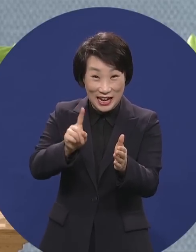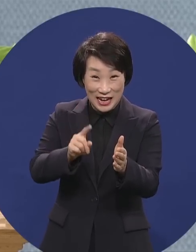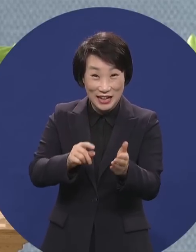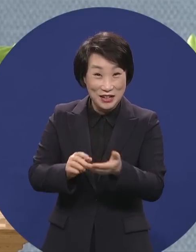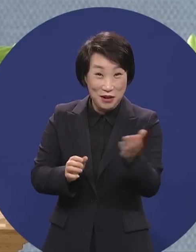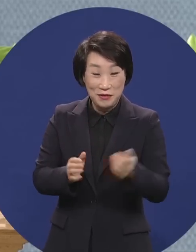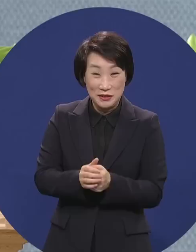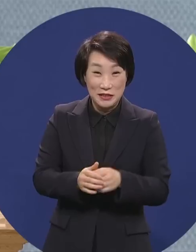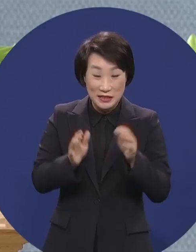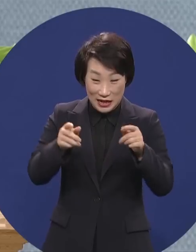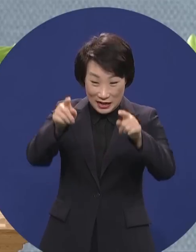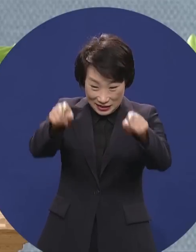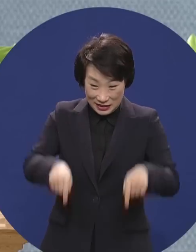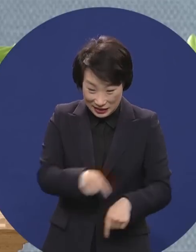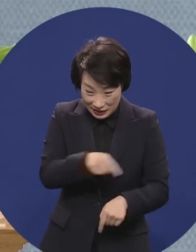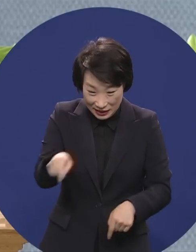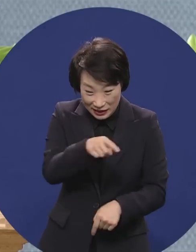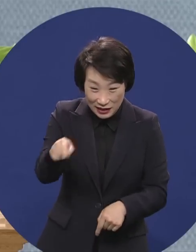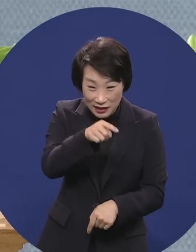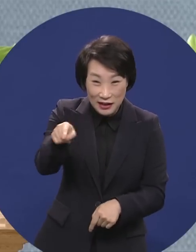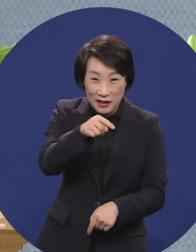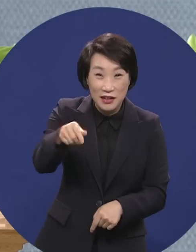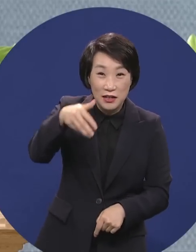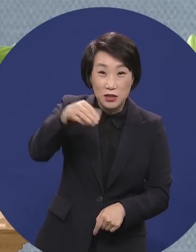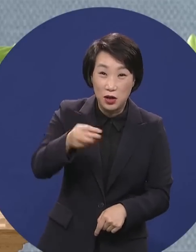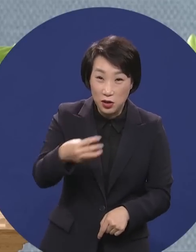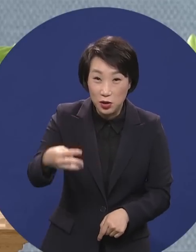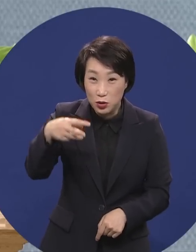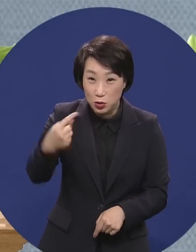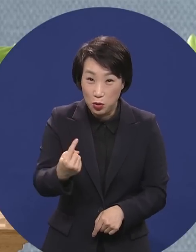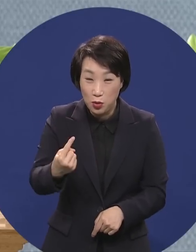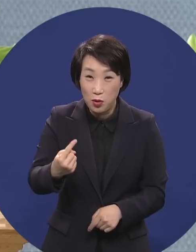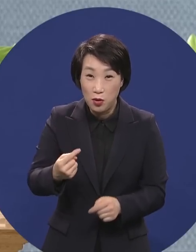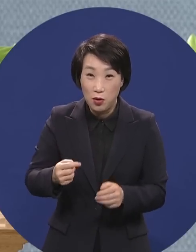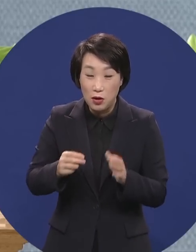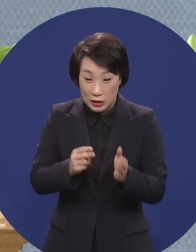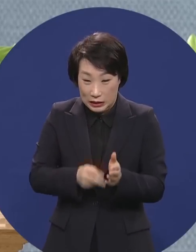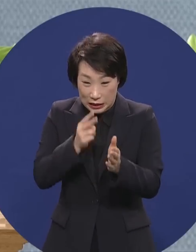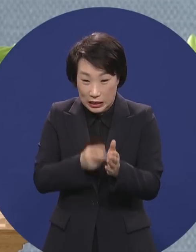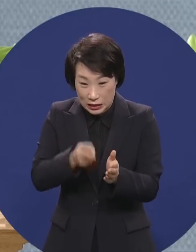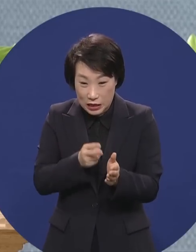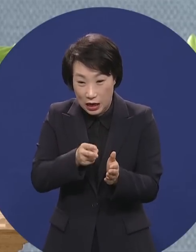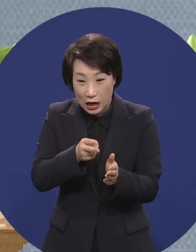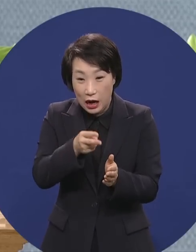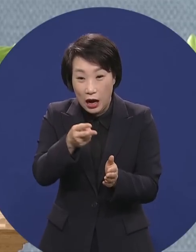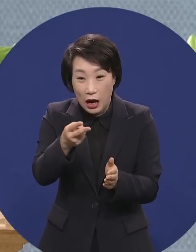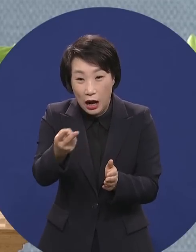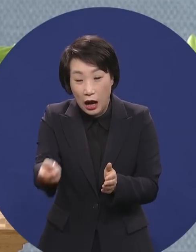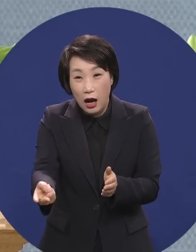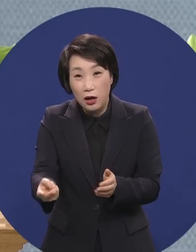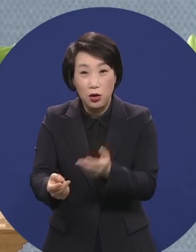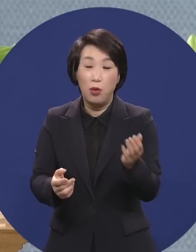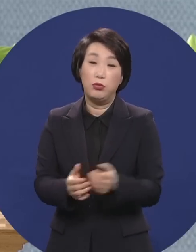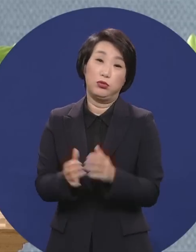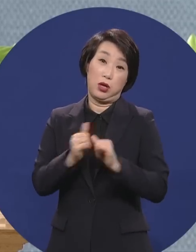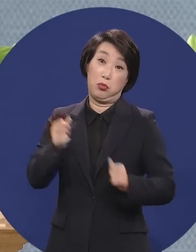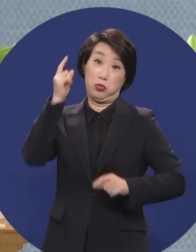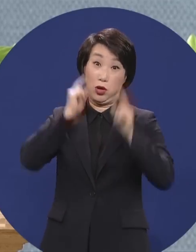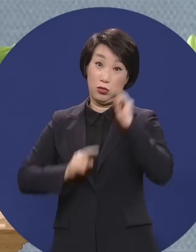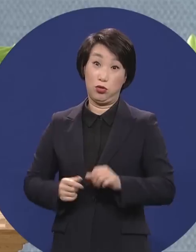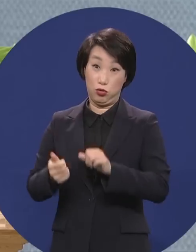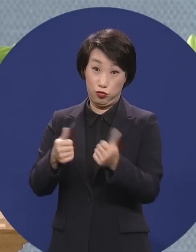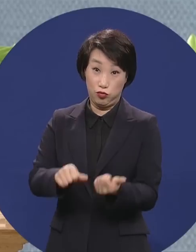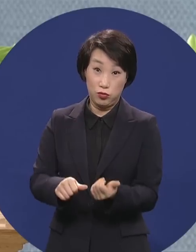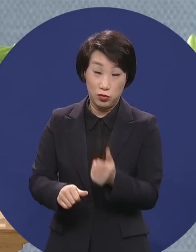기차가 철로를 벗어나면 전복이 심합니다. 사람이 다치고 죽기도 하고